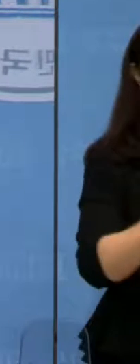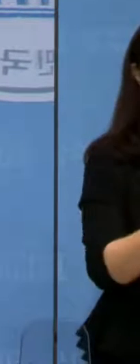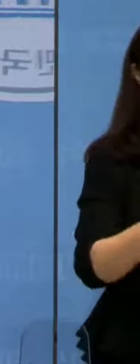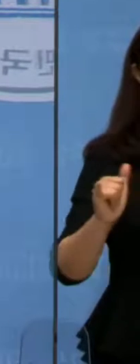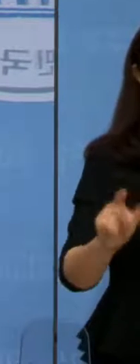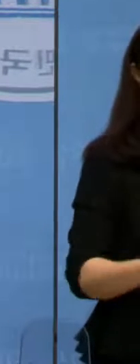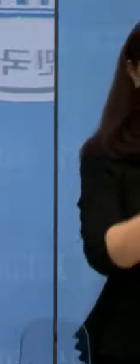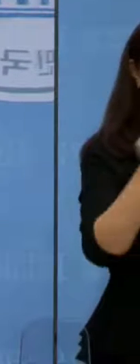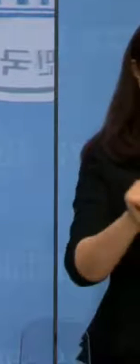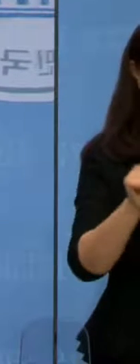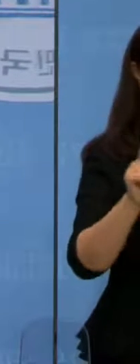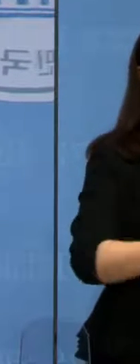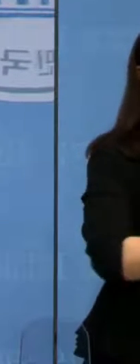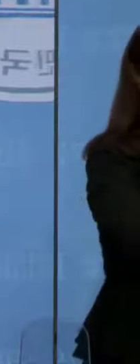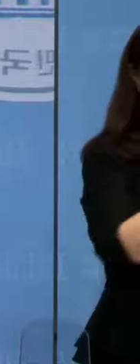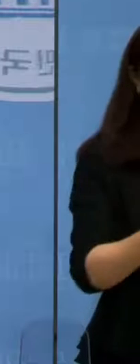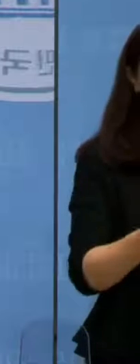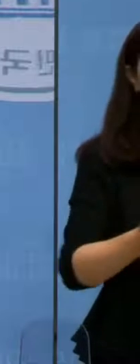바꿔드리겠습니다.